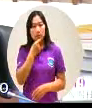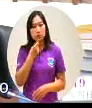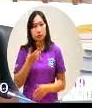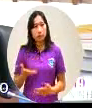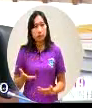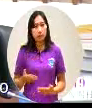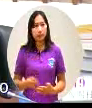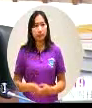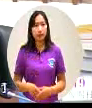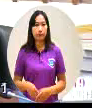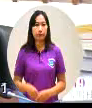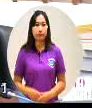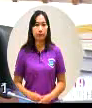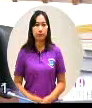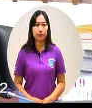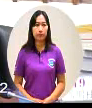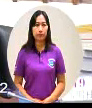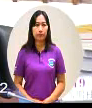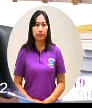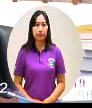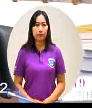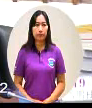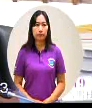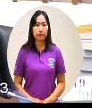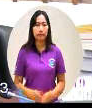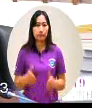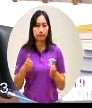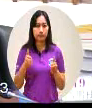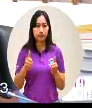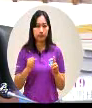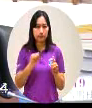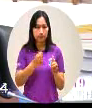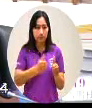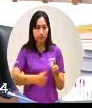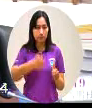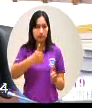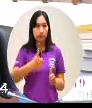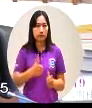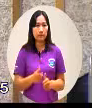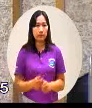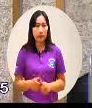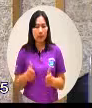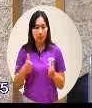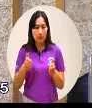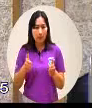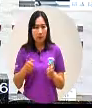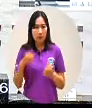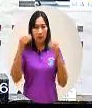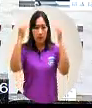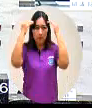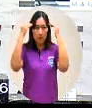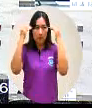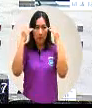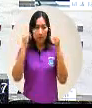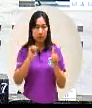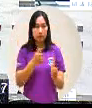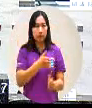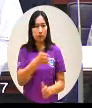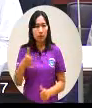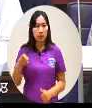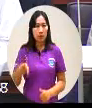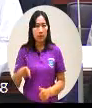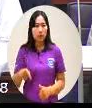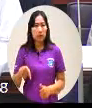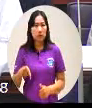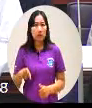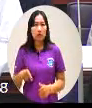请到来，局长。 好，谢谢议长，感谢韩议员。我想这个案子哈，经费有